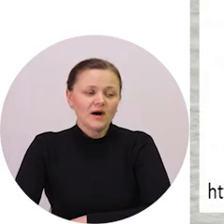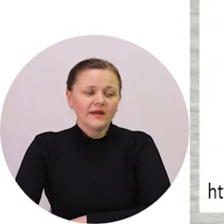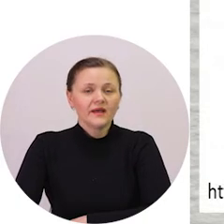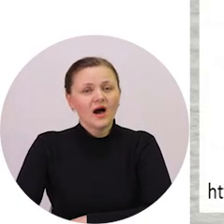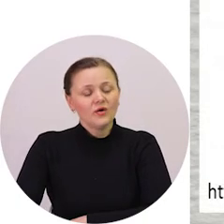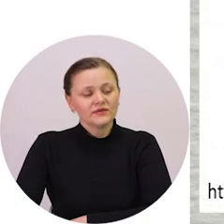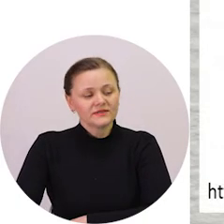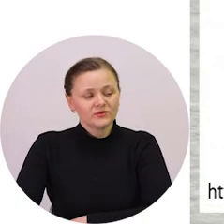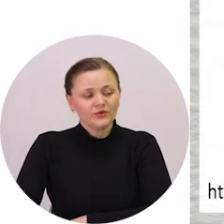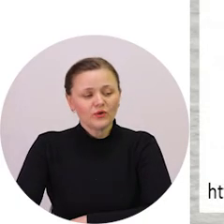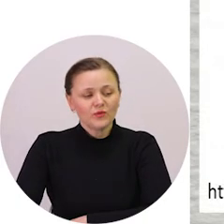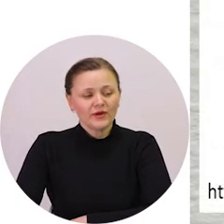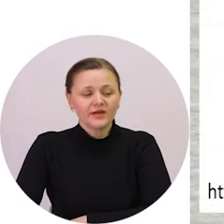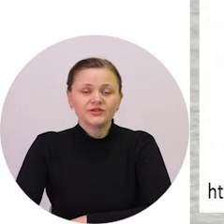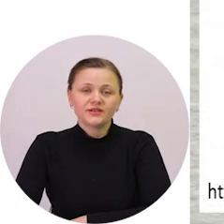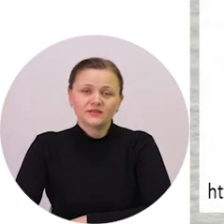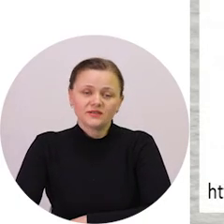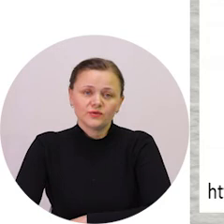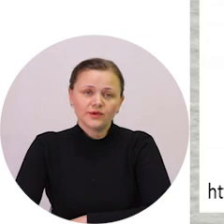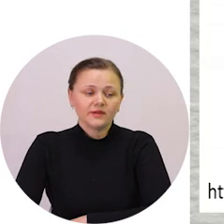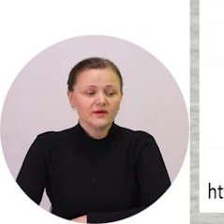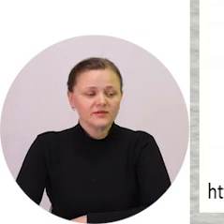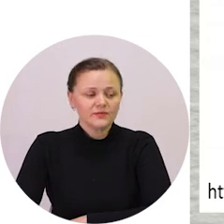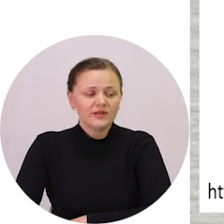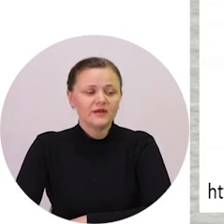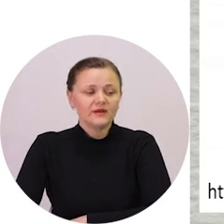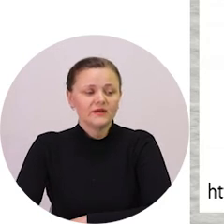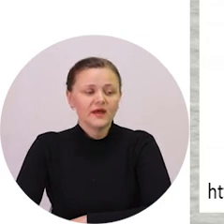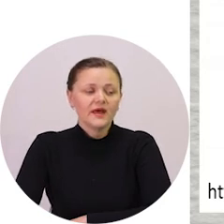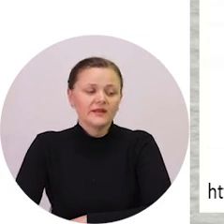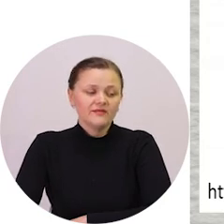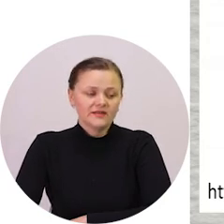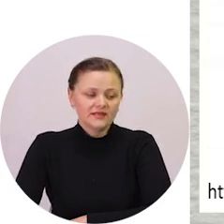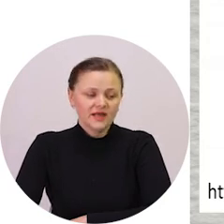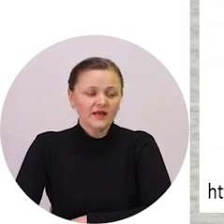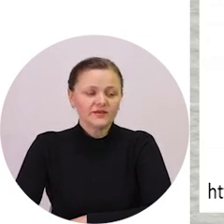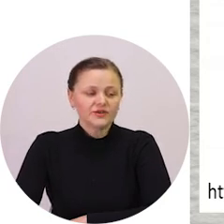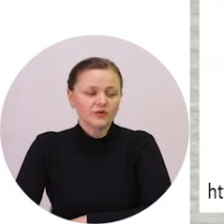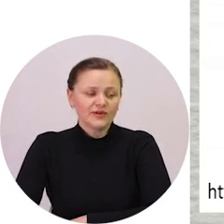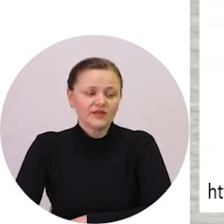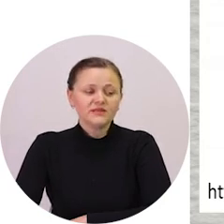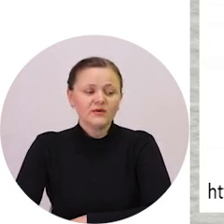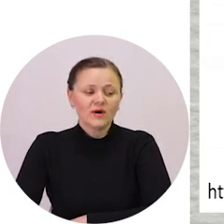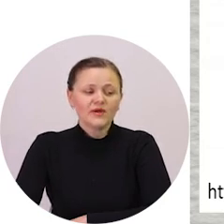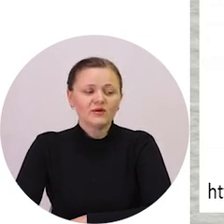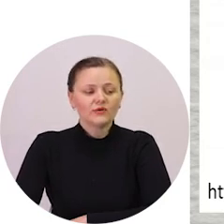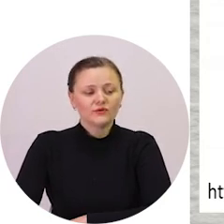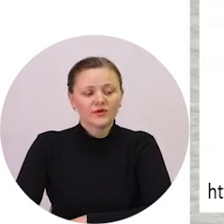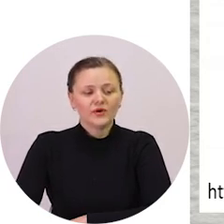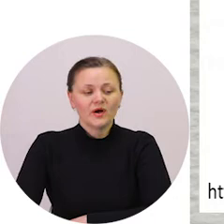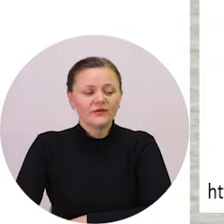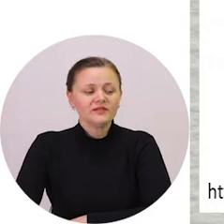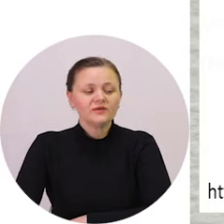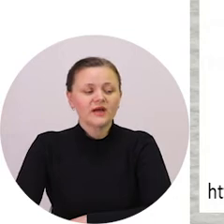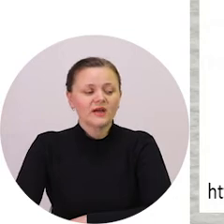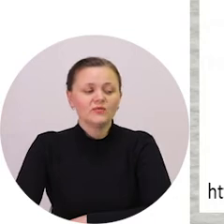Ființele umane au trăsături comune și trăsături deosebite. Diversitatea și competențele oamenilor